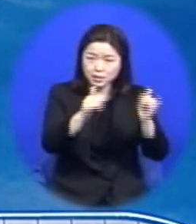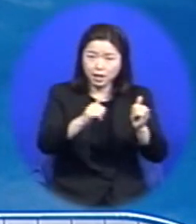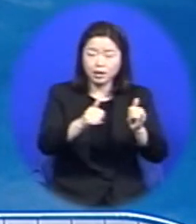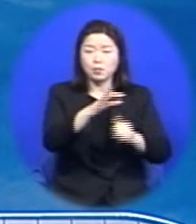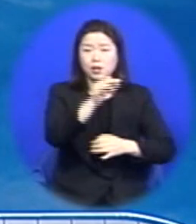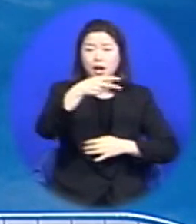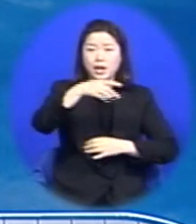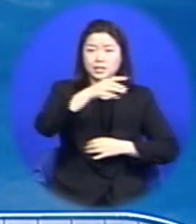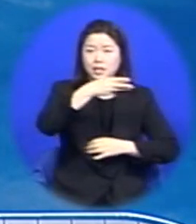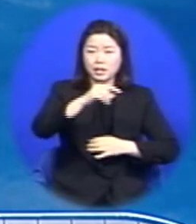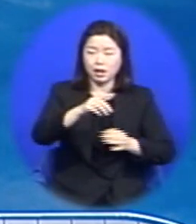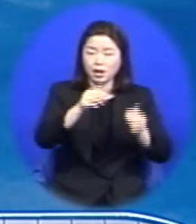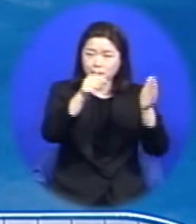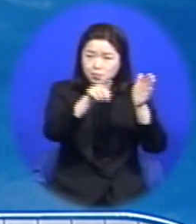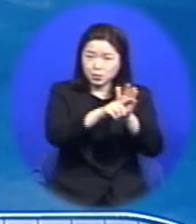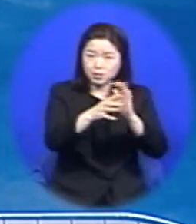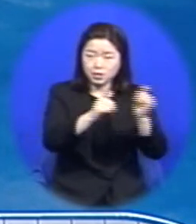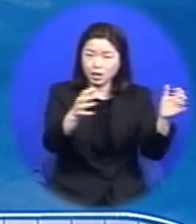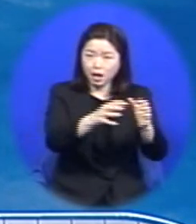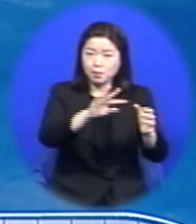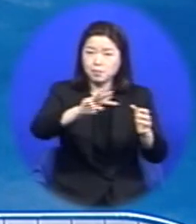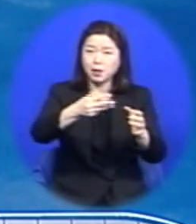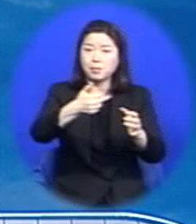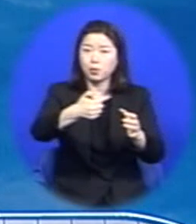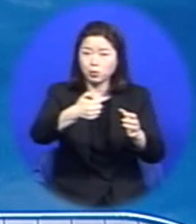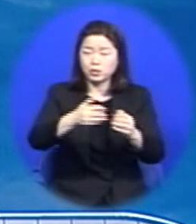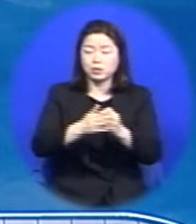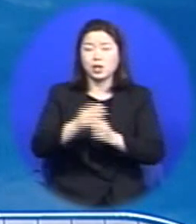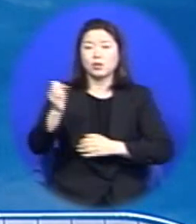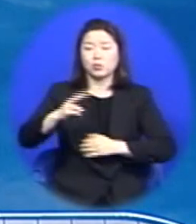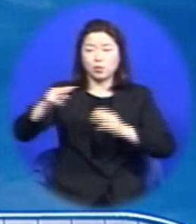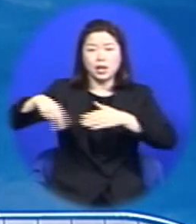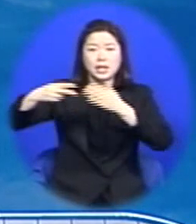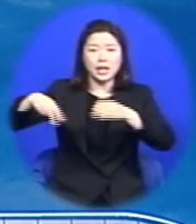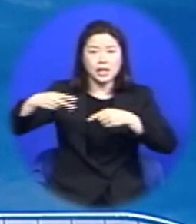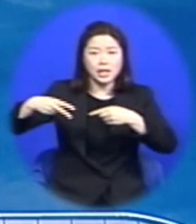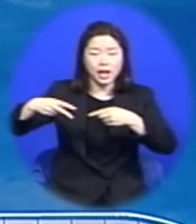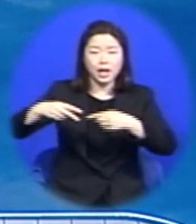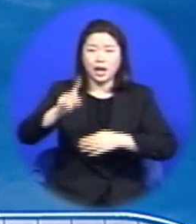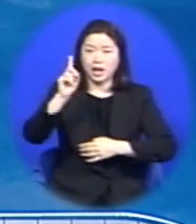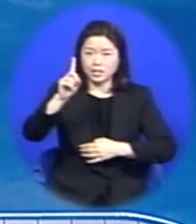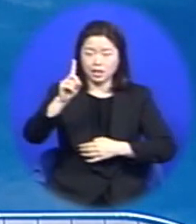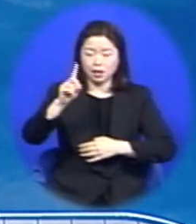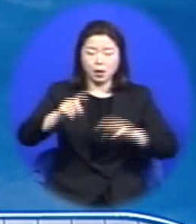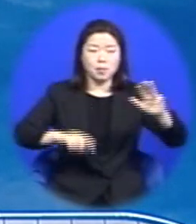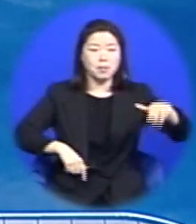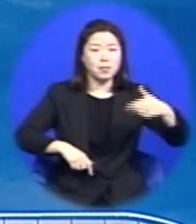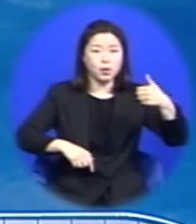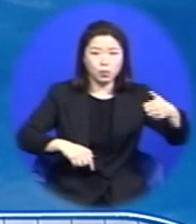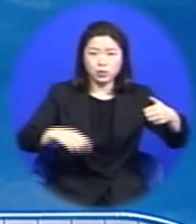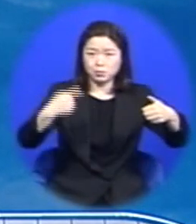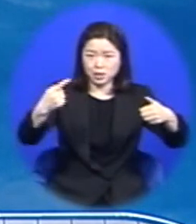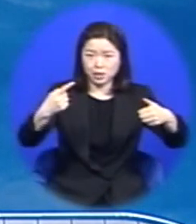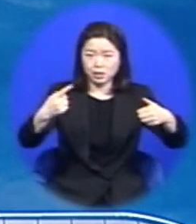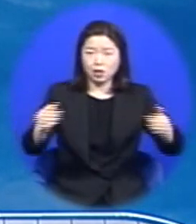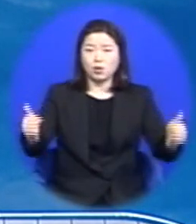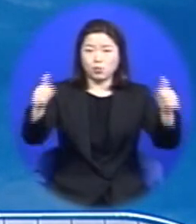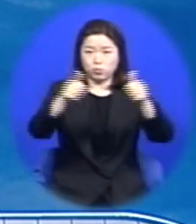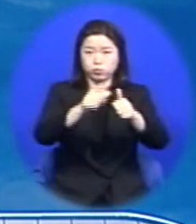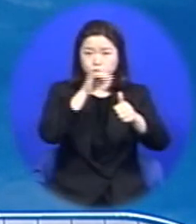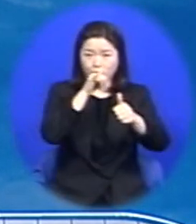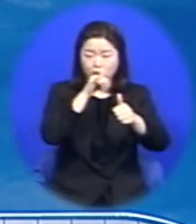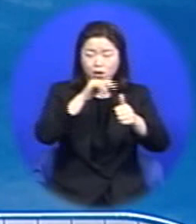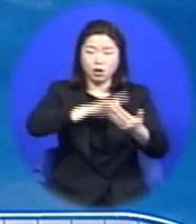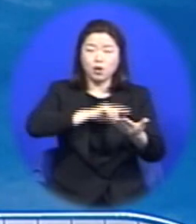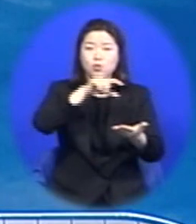하나님의 선지자 엘리야 한 사람 850대 1의 영적 대결이 벌어졌습니다. 주제는 어떤